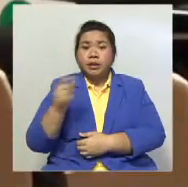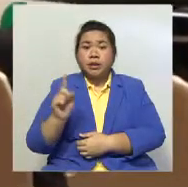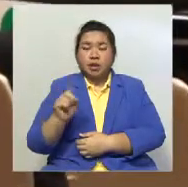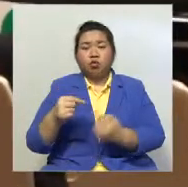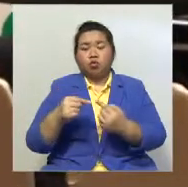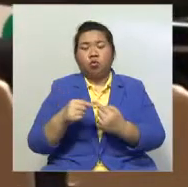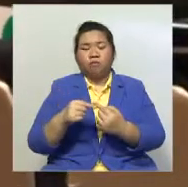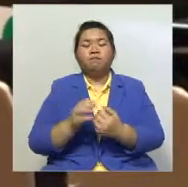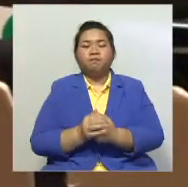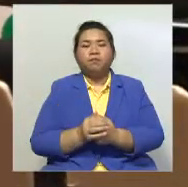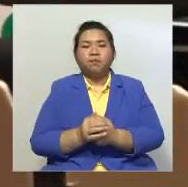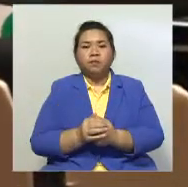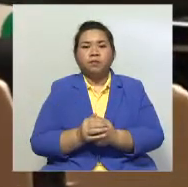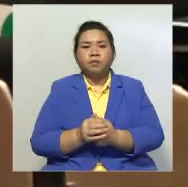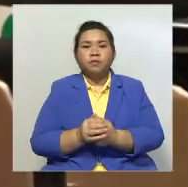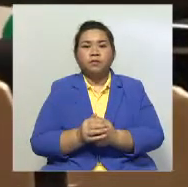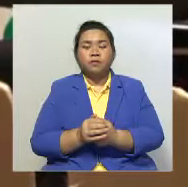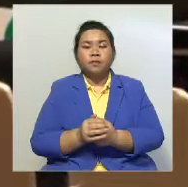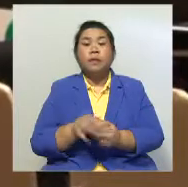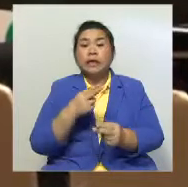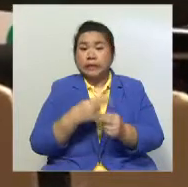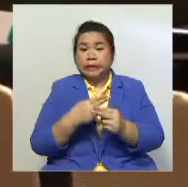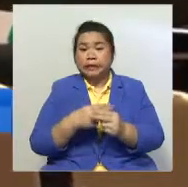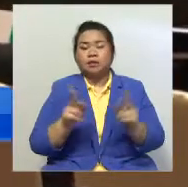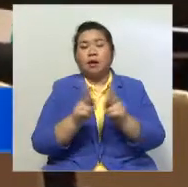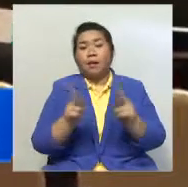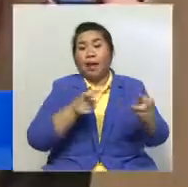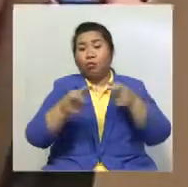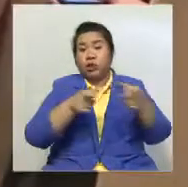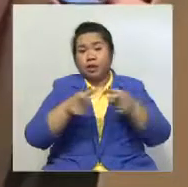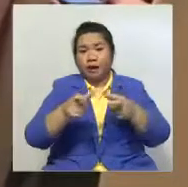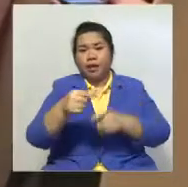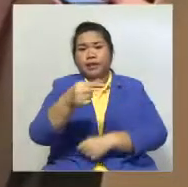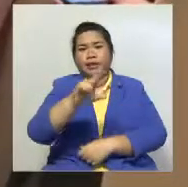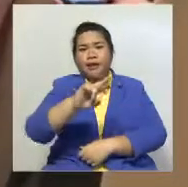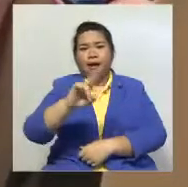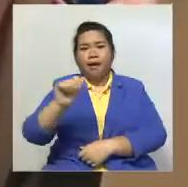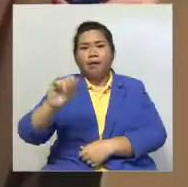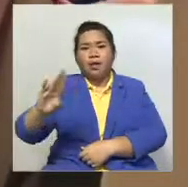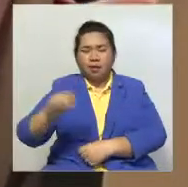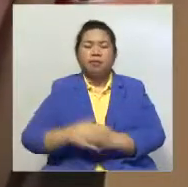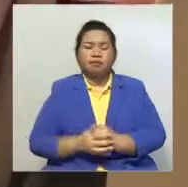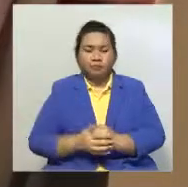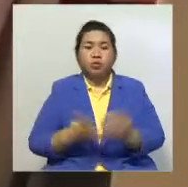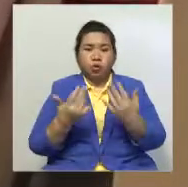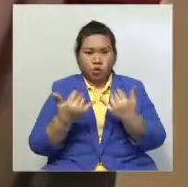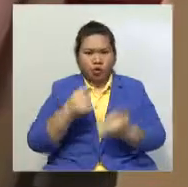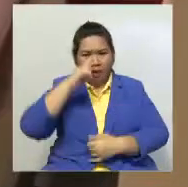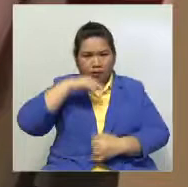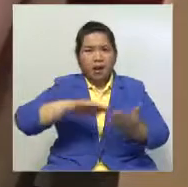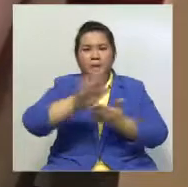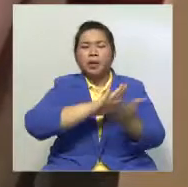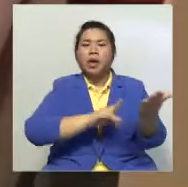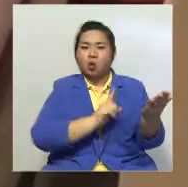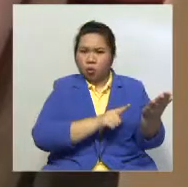ะผู้ขออภัยค่ะนายทนินทนียวรรณกรรมการผู้จัดการใหญ่ Grab ประเทศไทยท่านก็บอกว่าตอนนี้เนี่ยประเทศไทยเป็น